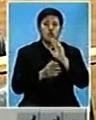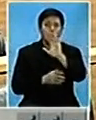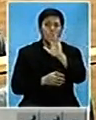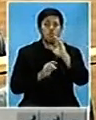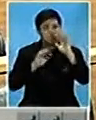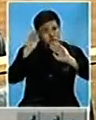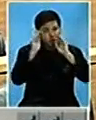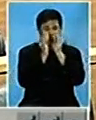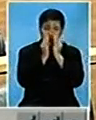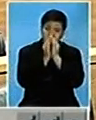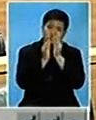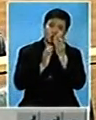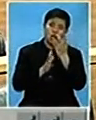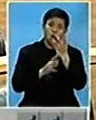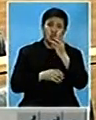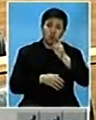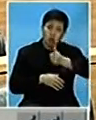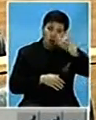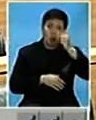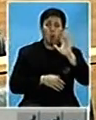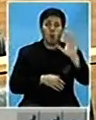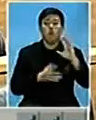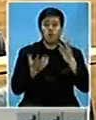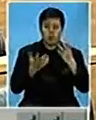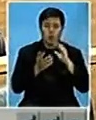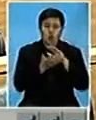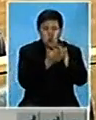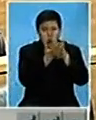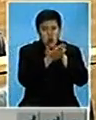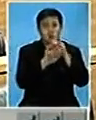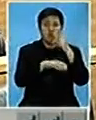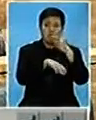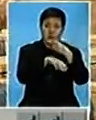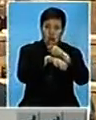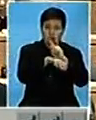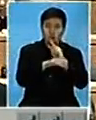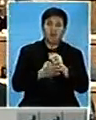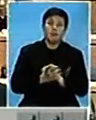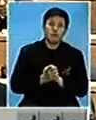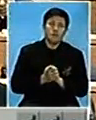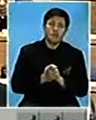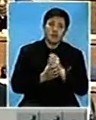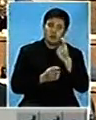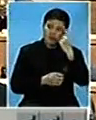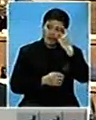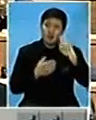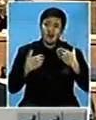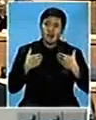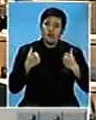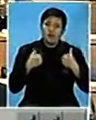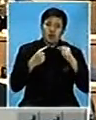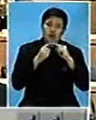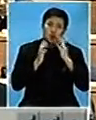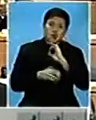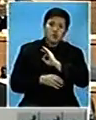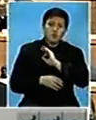ตดังนั้นผมอยากจะขอความรบกวนท่านประธานด้วยครับว่าท่านประธานก็อาจจะมีความสุขนะถ้าเพื่อนสมาชิก